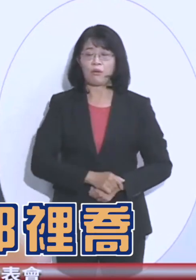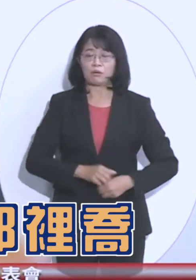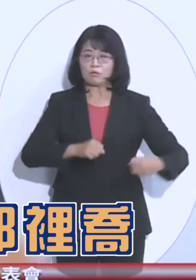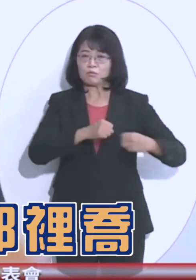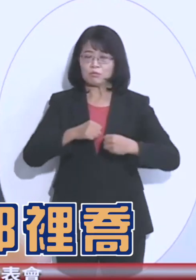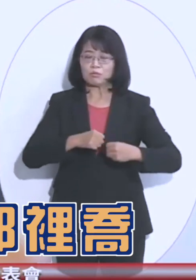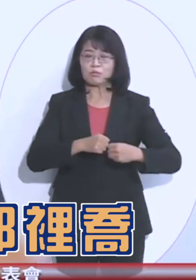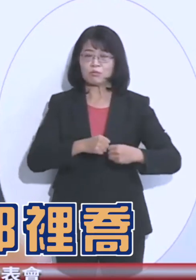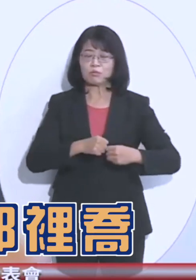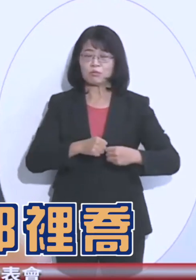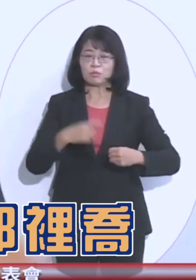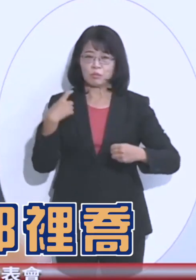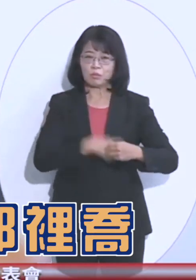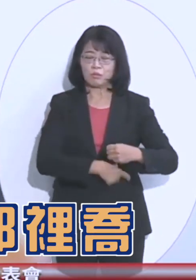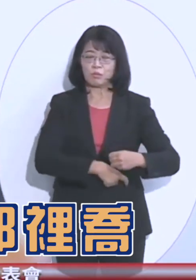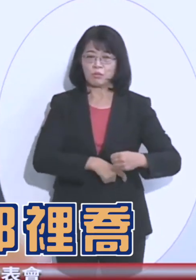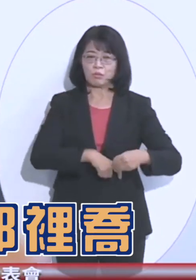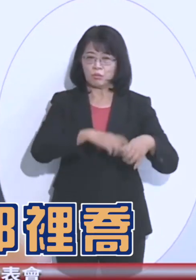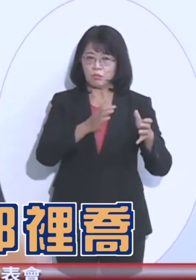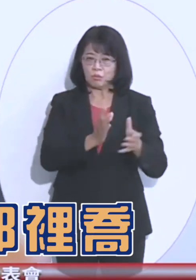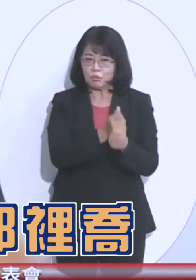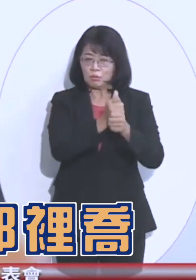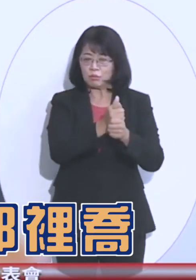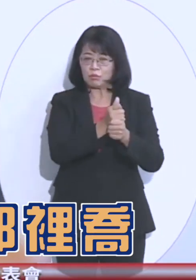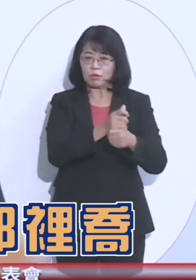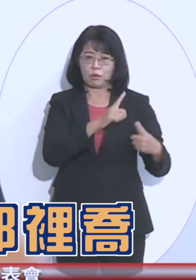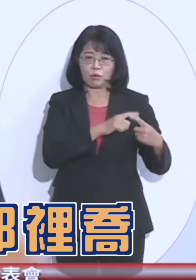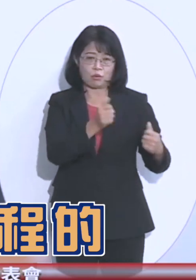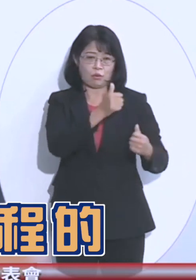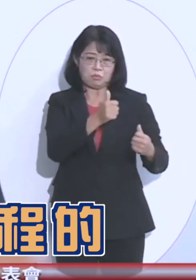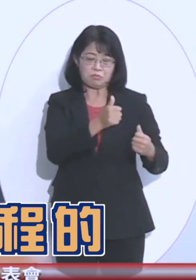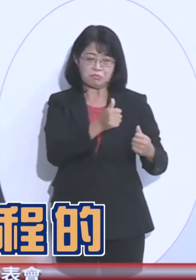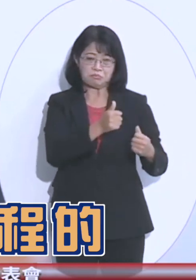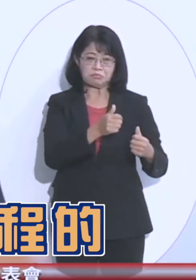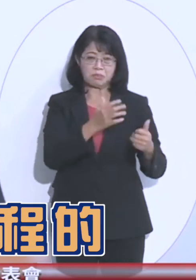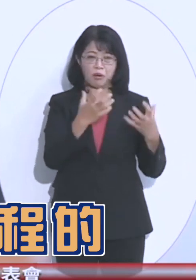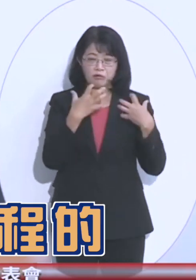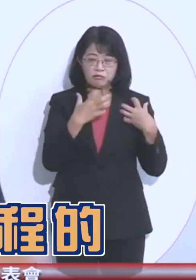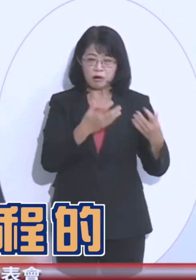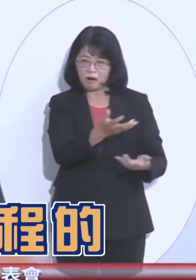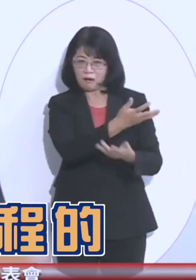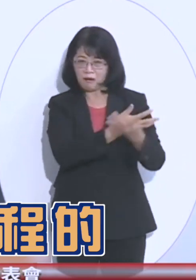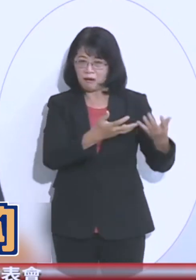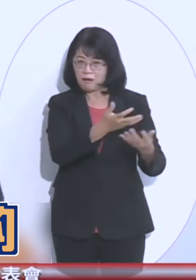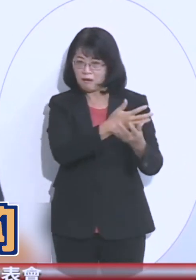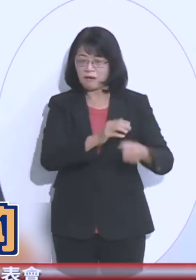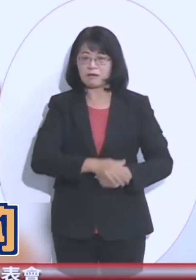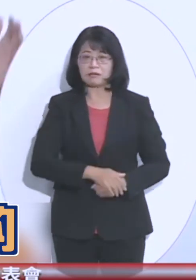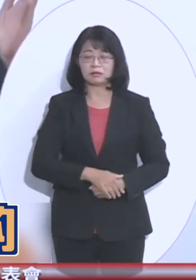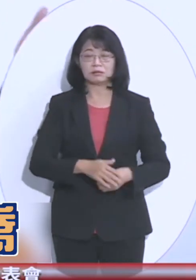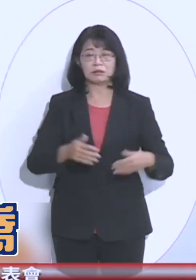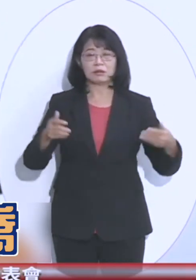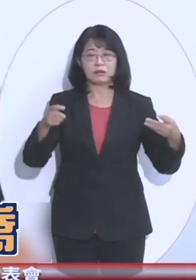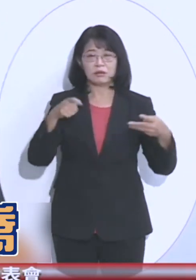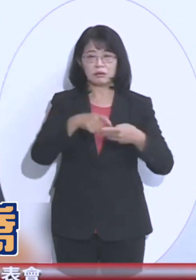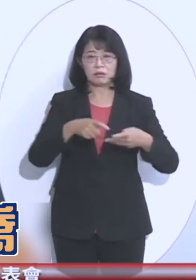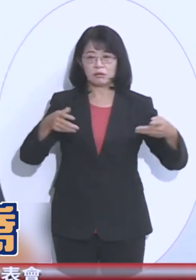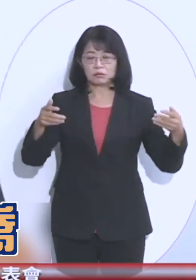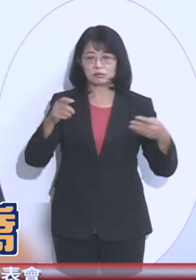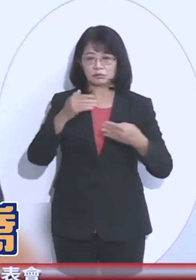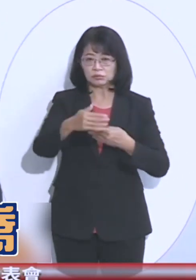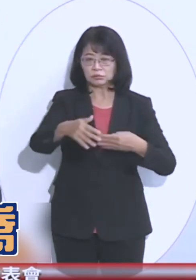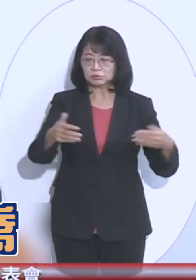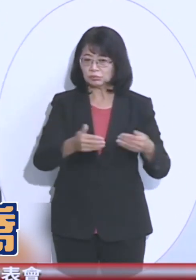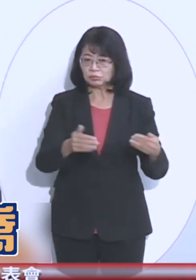干事郭在钦先生拢伫遐咧瞧，了后甲这做工程的、这要寄付的拢伫遐咧